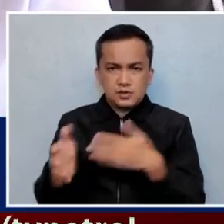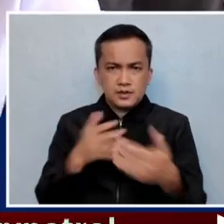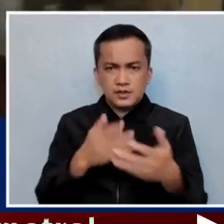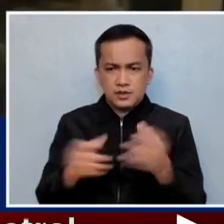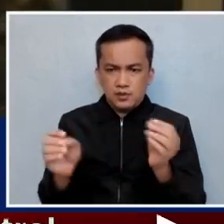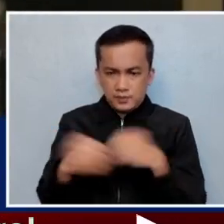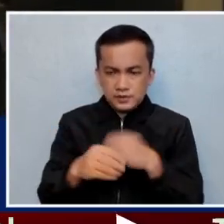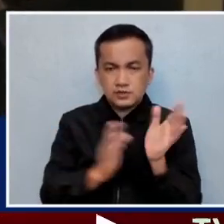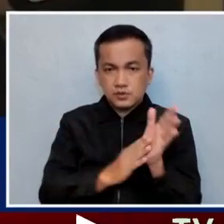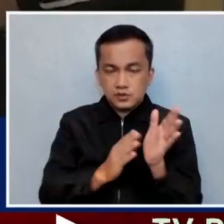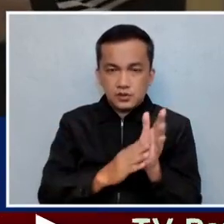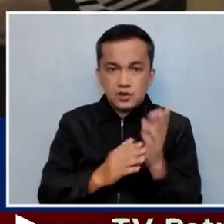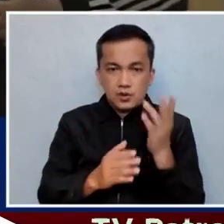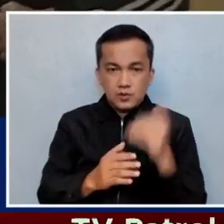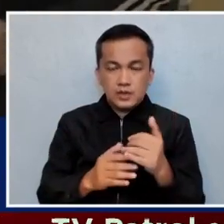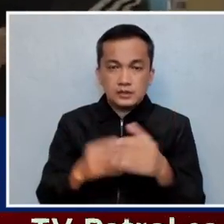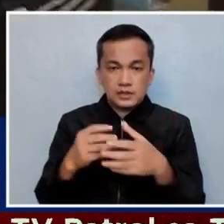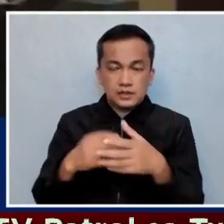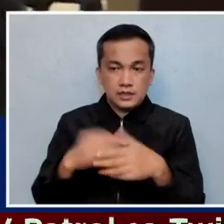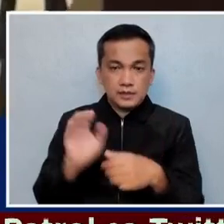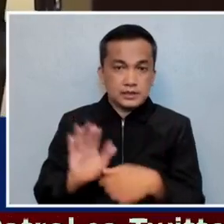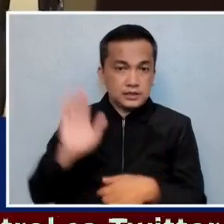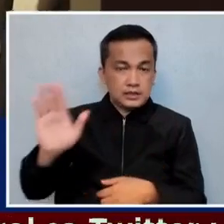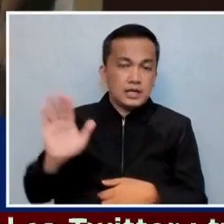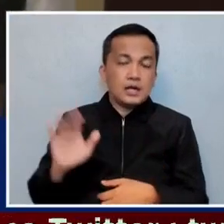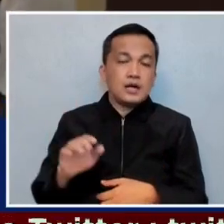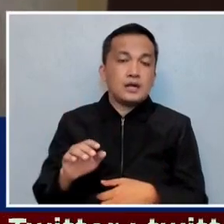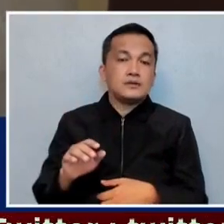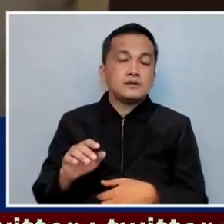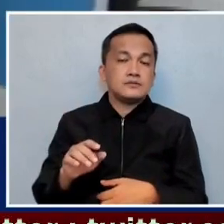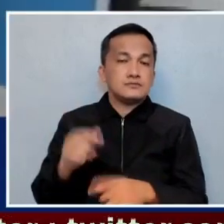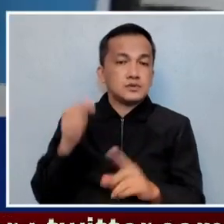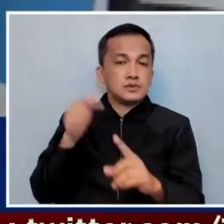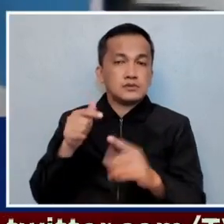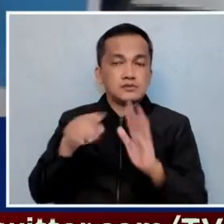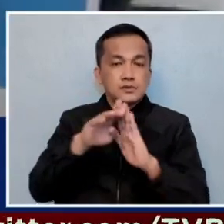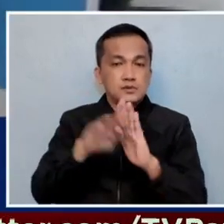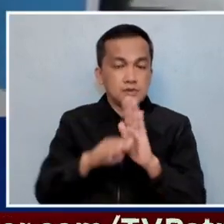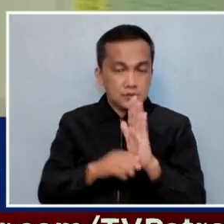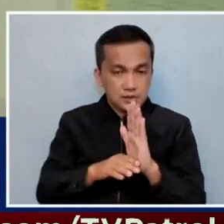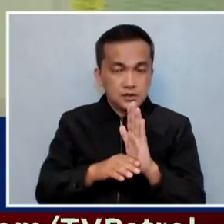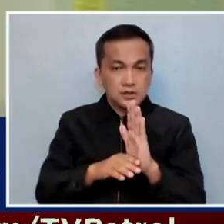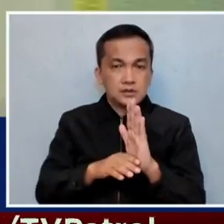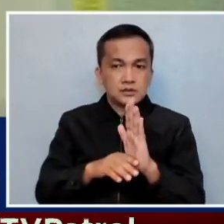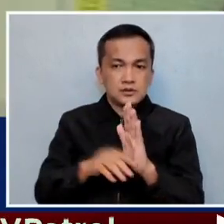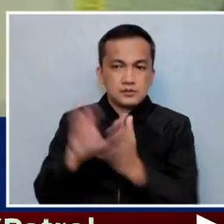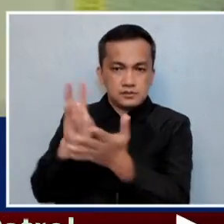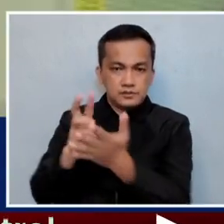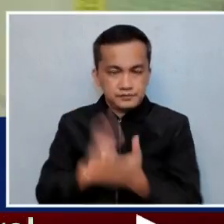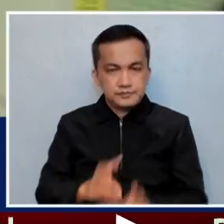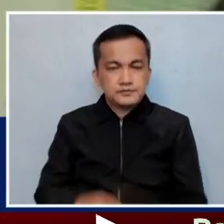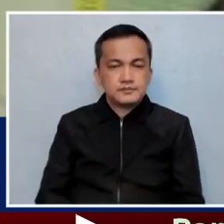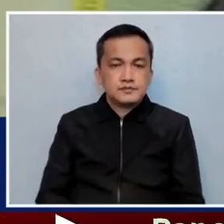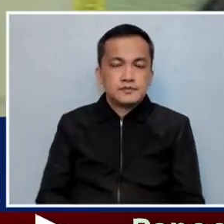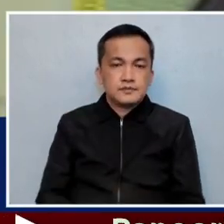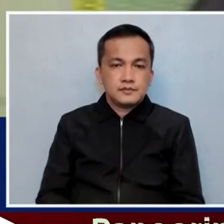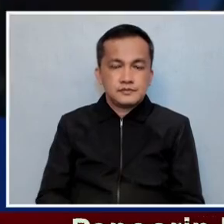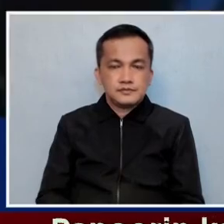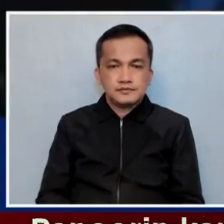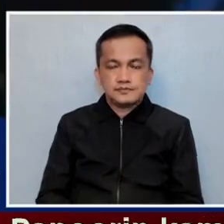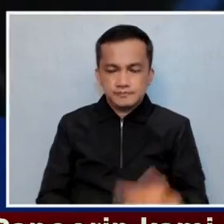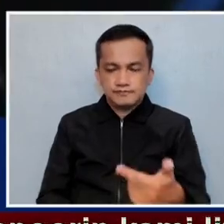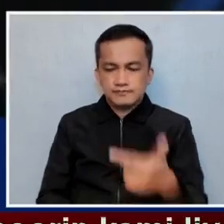eskwelahan dahil naglabas na rin sila ng mga partikular na polisiya sa mga lugar na ito. Rafael